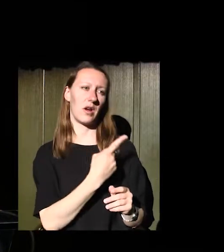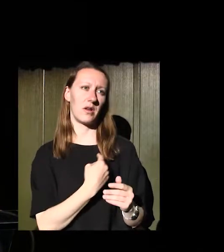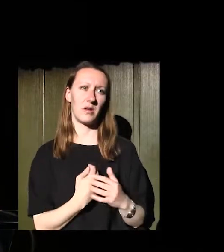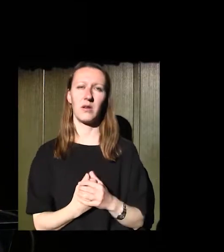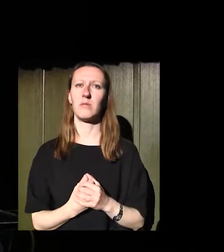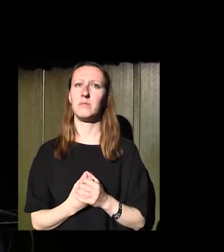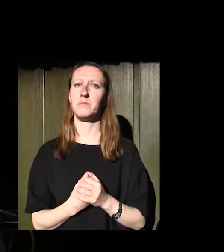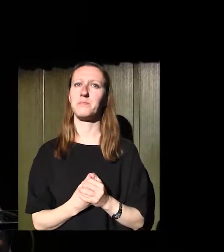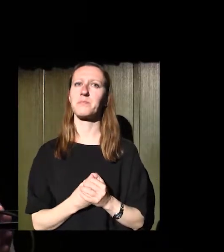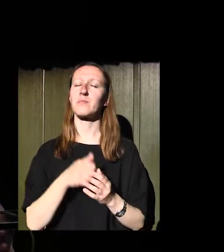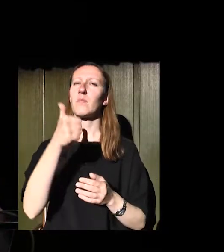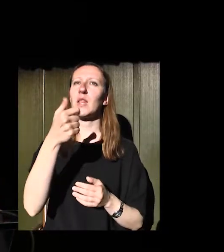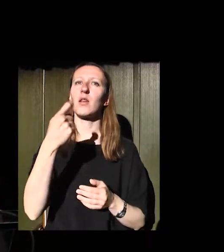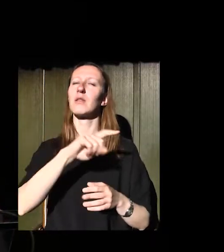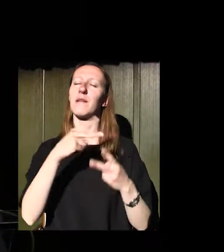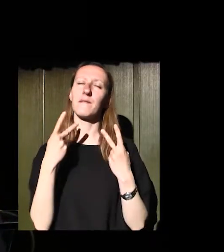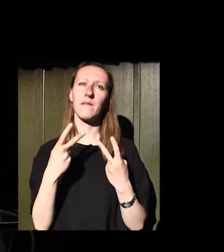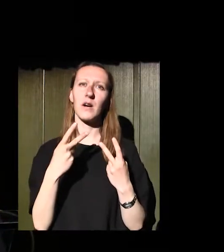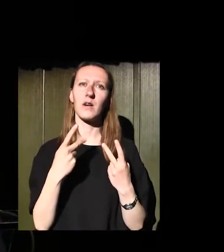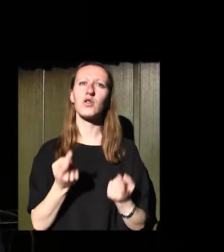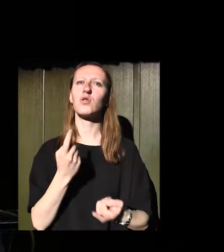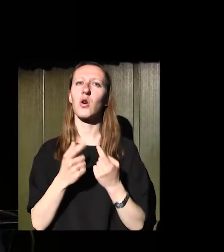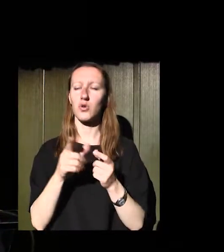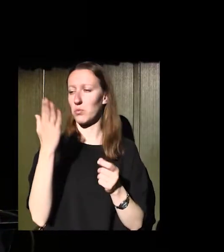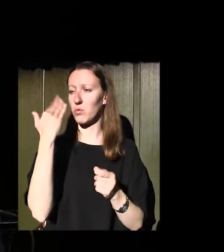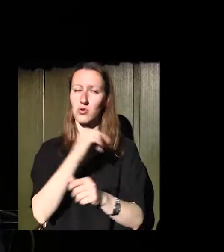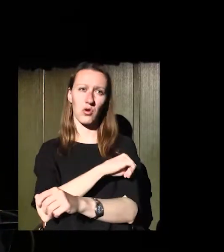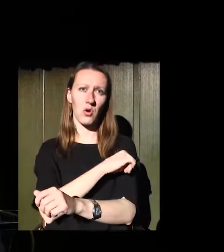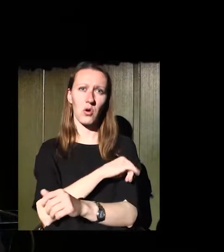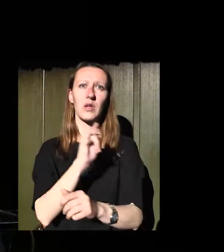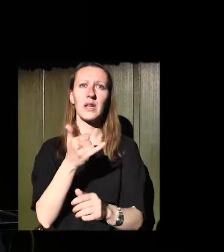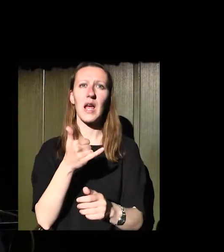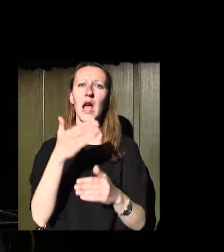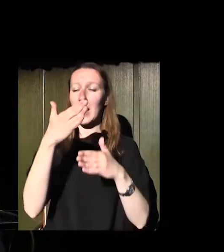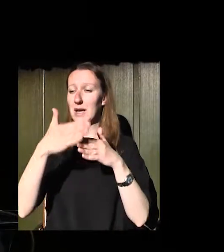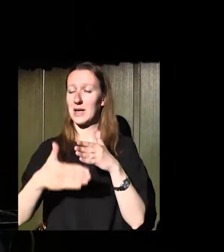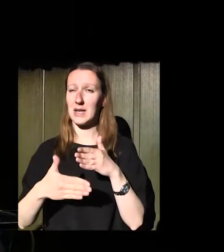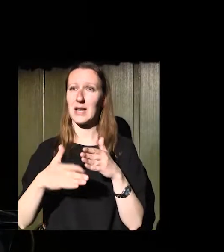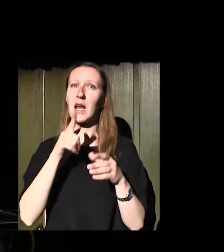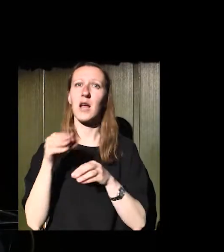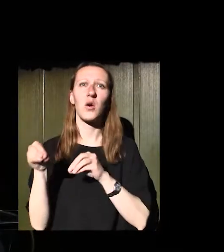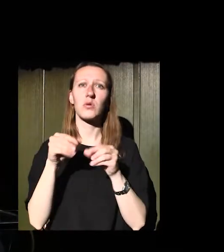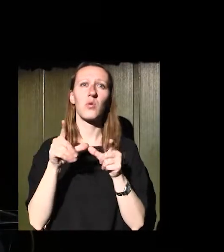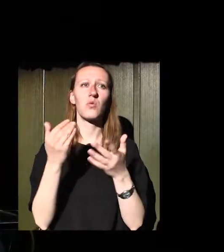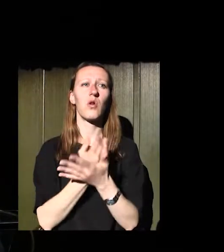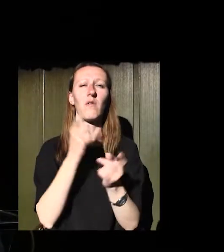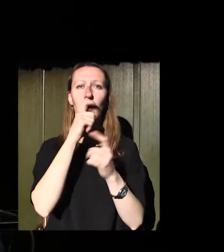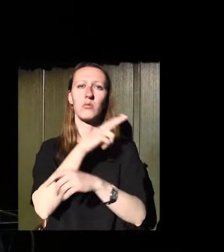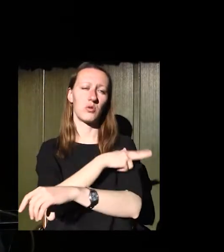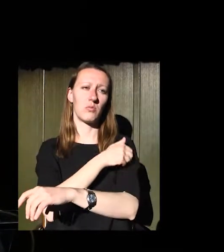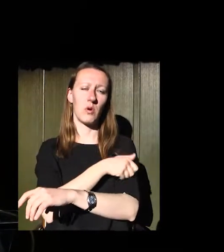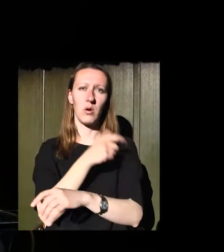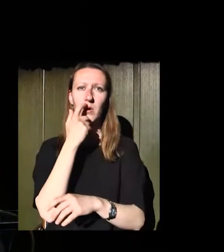reciproco. Jedan od najvažnijih događaja u protekloj godini je privođenje kraju i useljavanje u novu